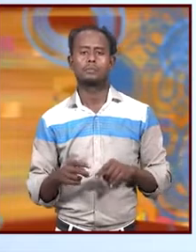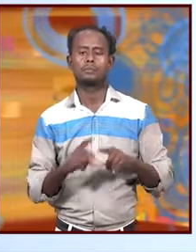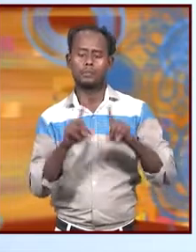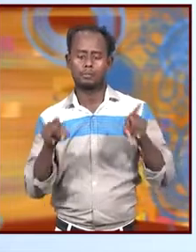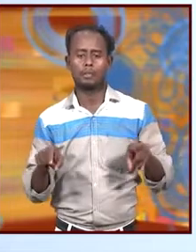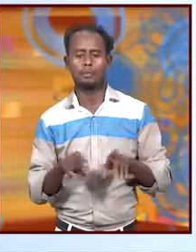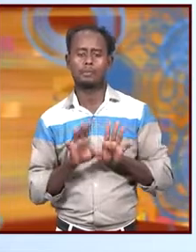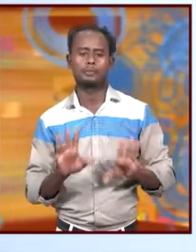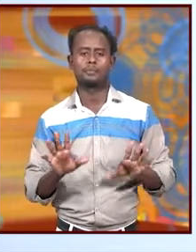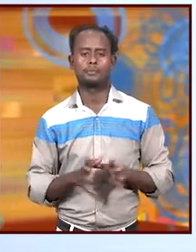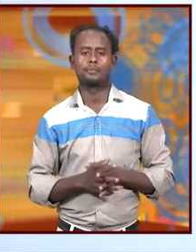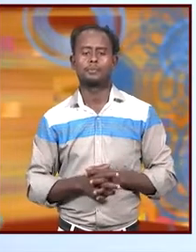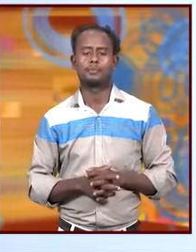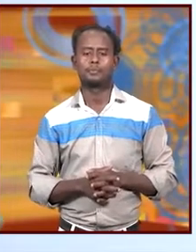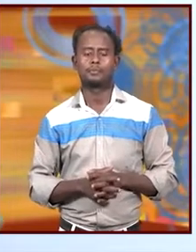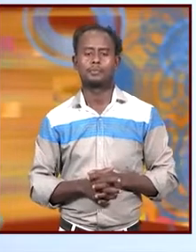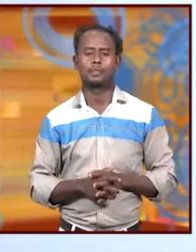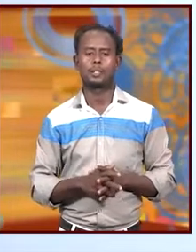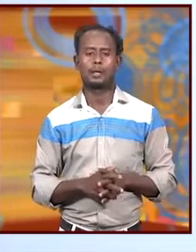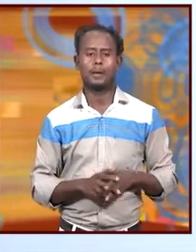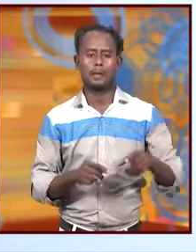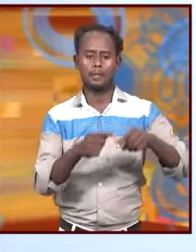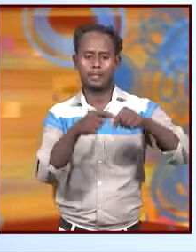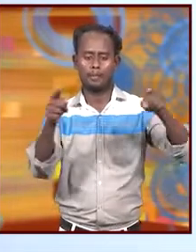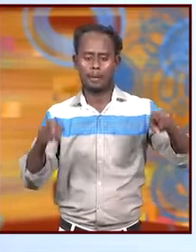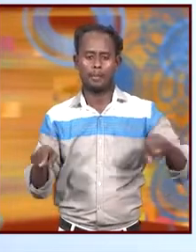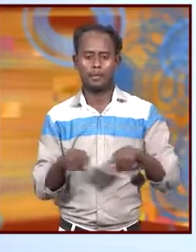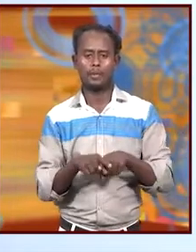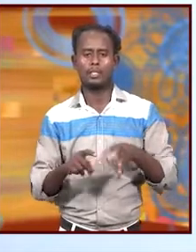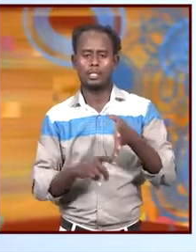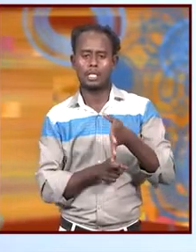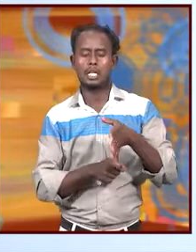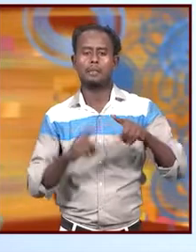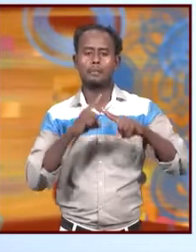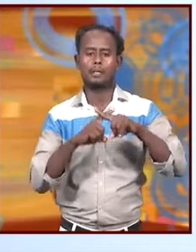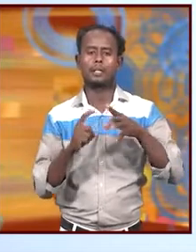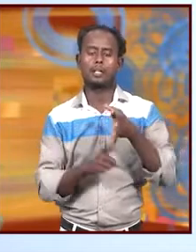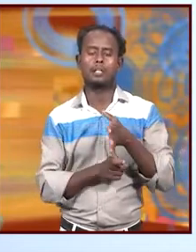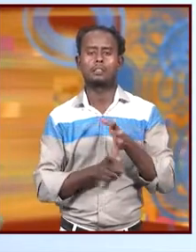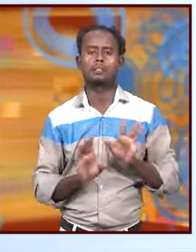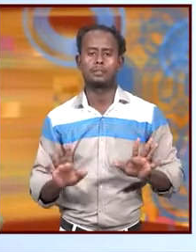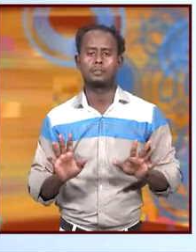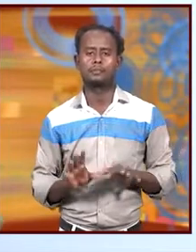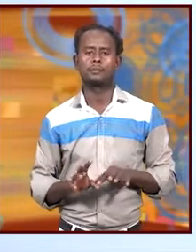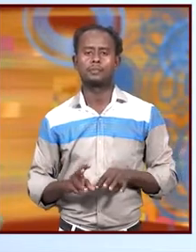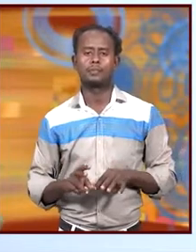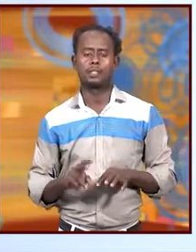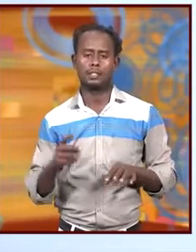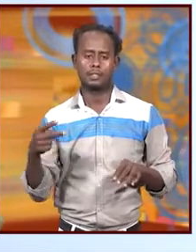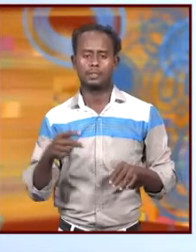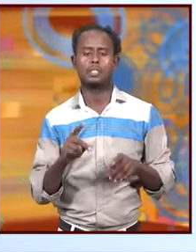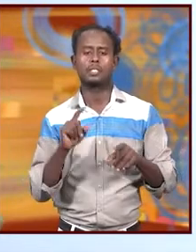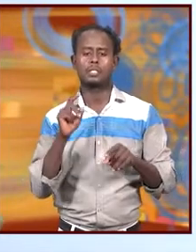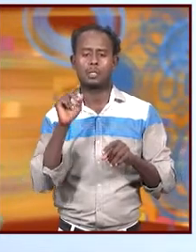சதுரத்தின் பரப்பளவு ஆகும். ஆக சதுரத்தின் பரப்பளவு என்பது S/S சதுர